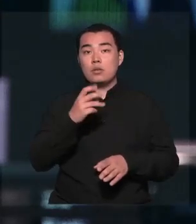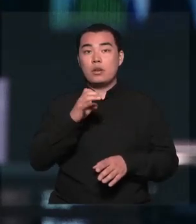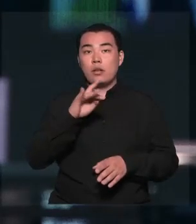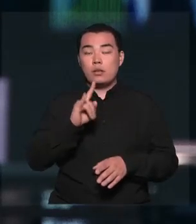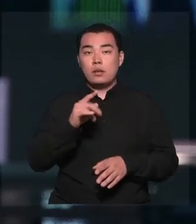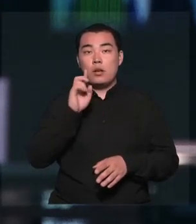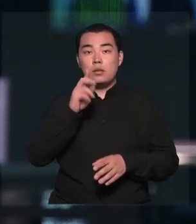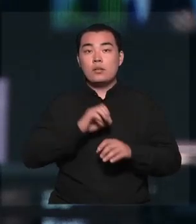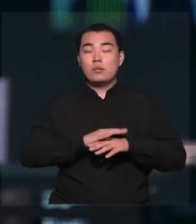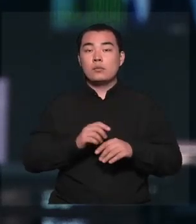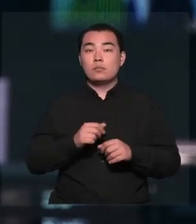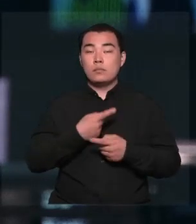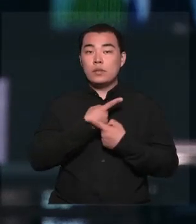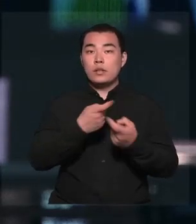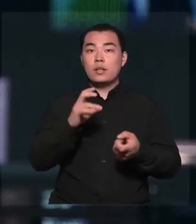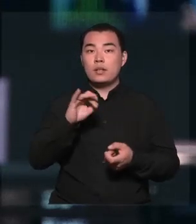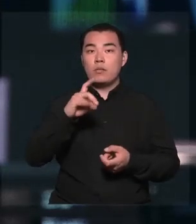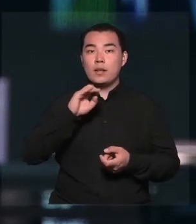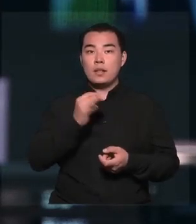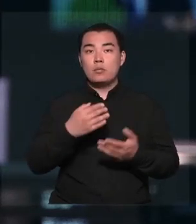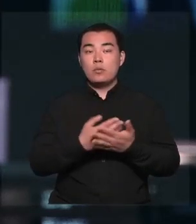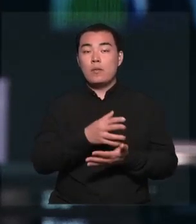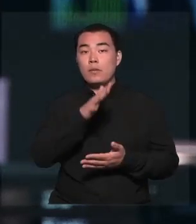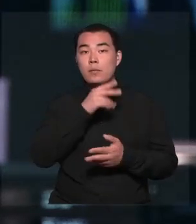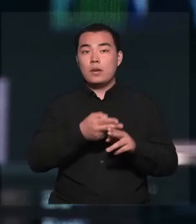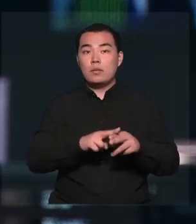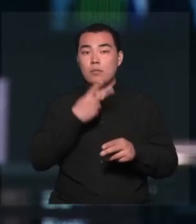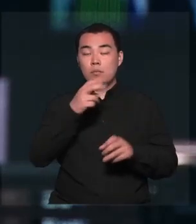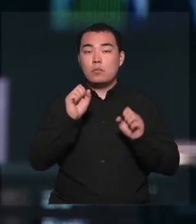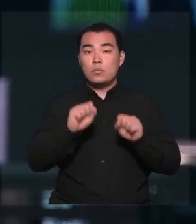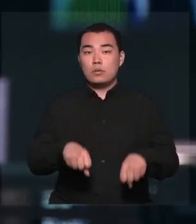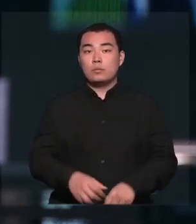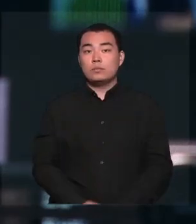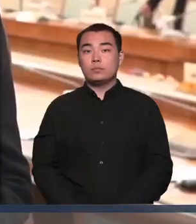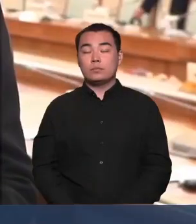елге хабар тарататын Силкой телеарнасының New Time бағдарламасынан көрсетіледі.